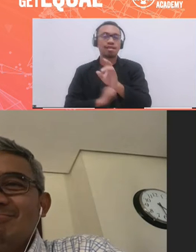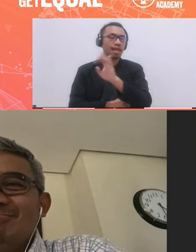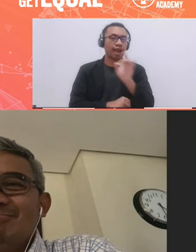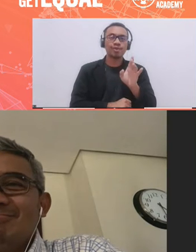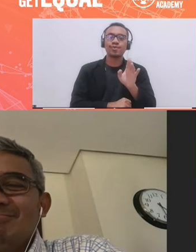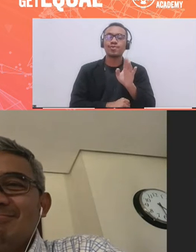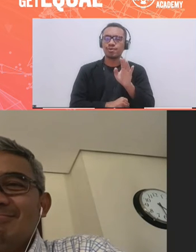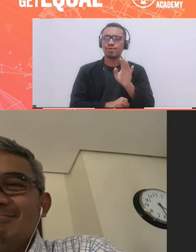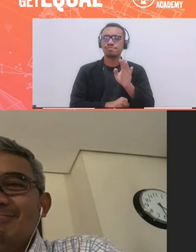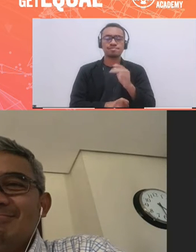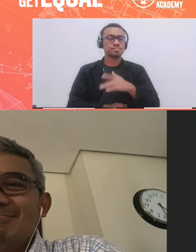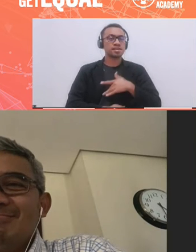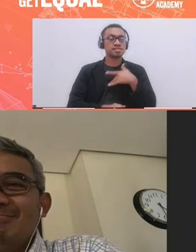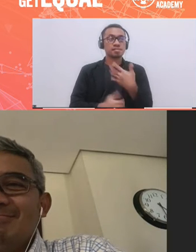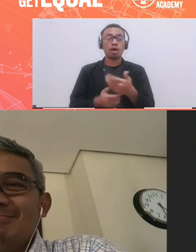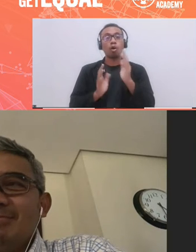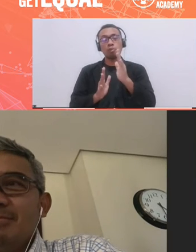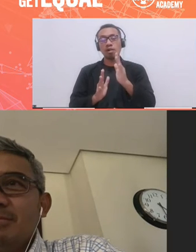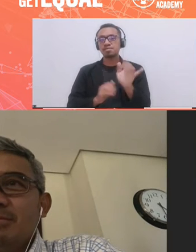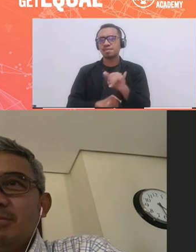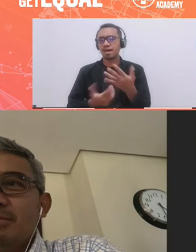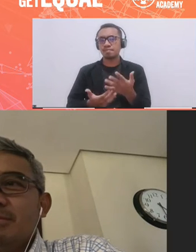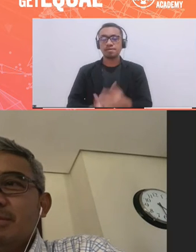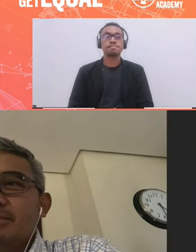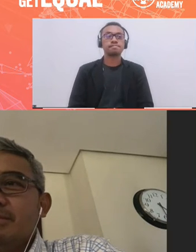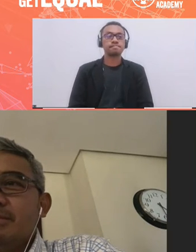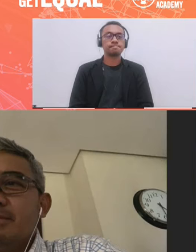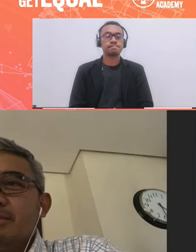Kang Farhan, kemarin bagaimana ngobrol-ngobrol sama Devi?